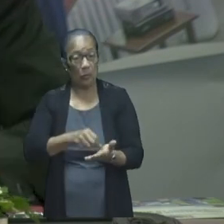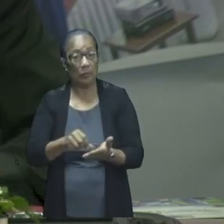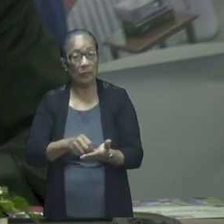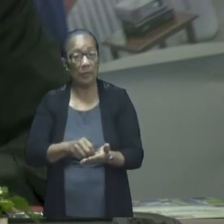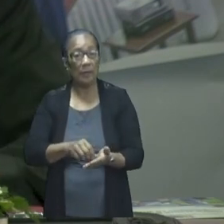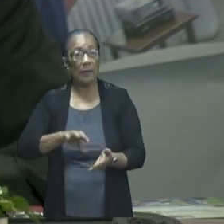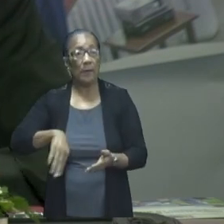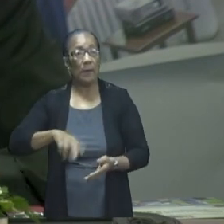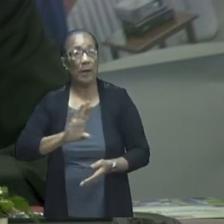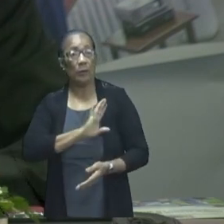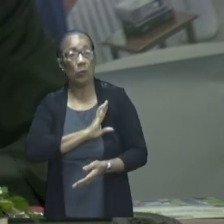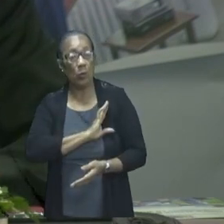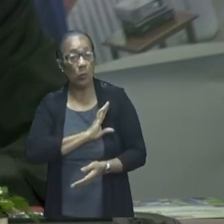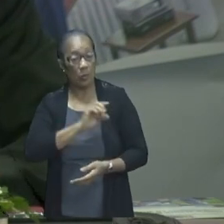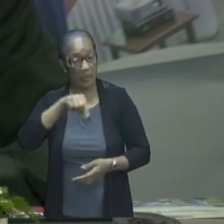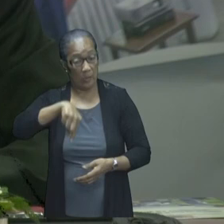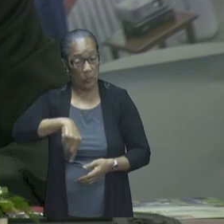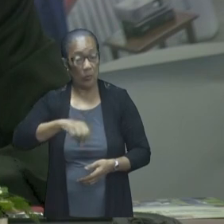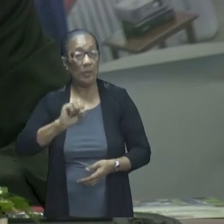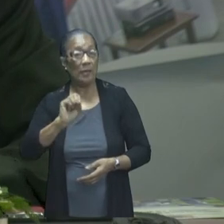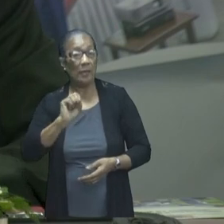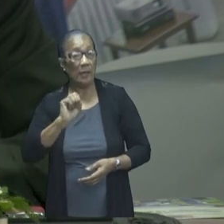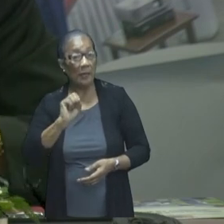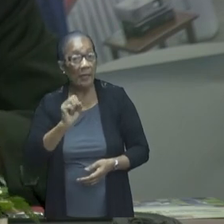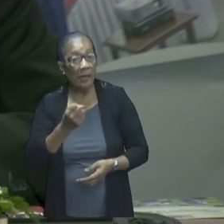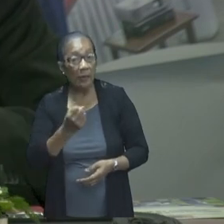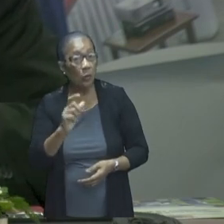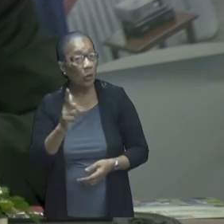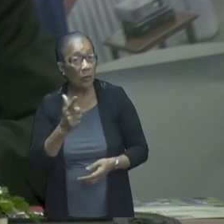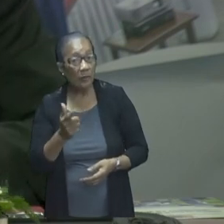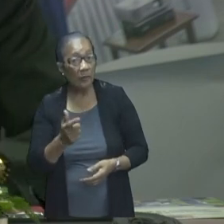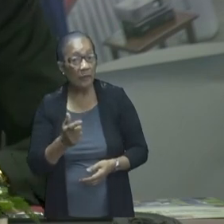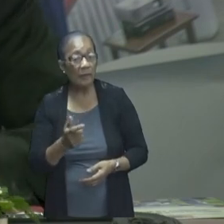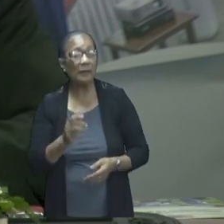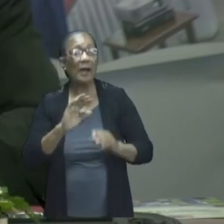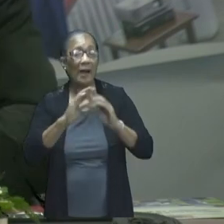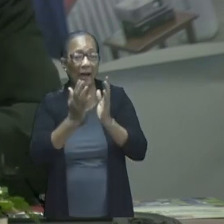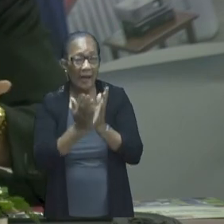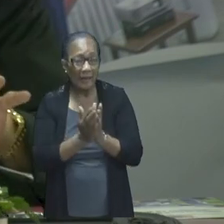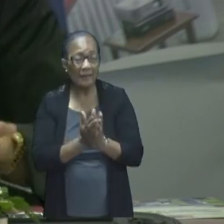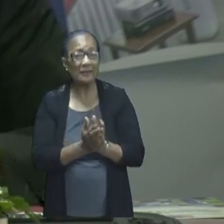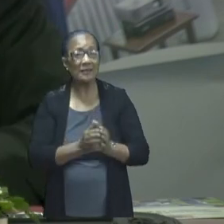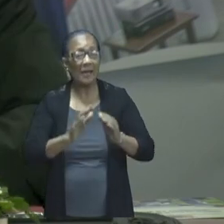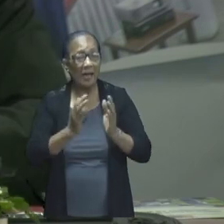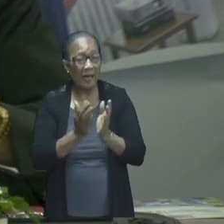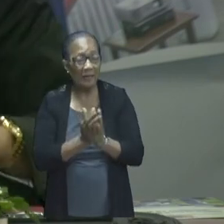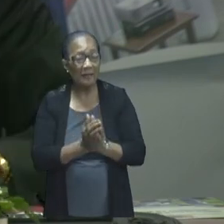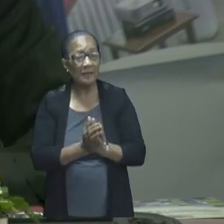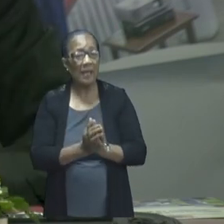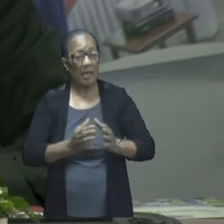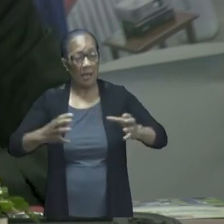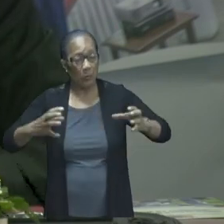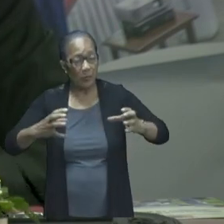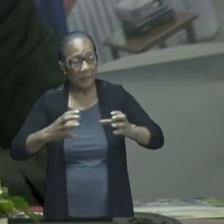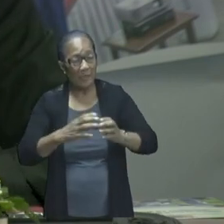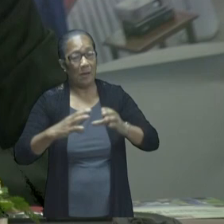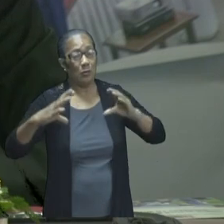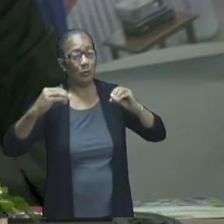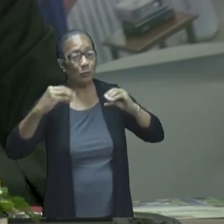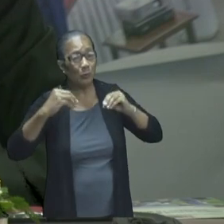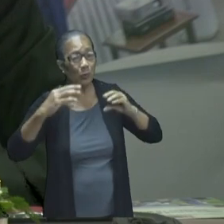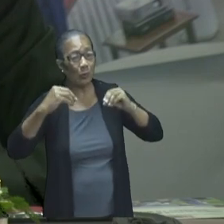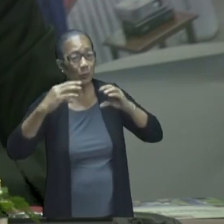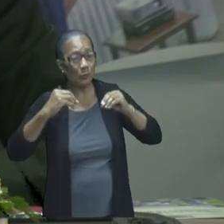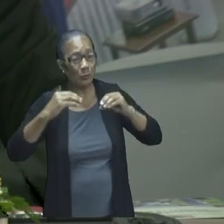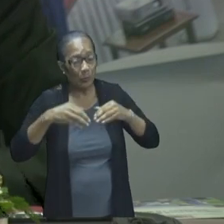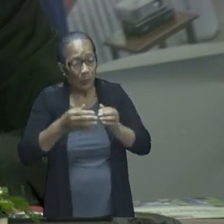nu niet in staat zijn om de schulden af te wassen modeste zijn allemaal zaken die daar achter de schermen afspelen